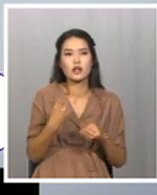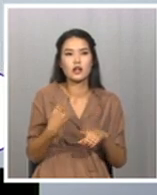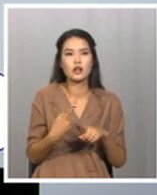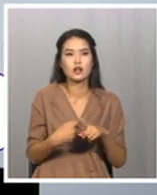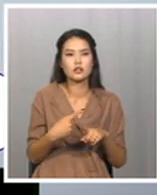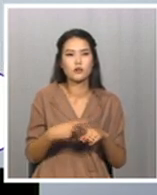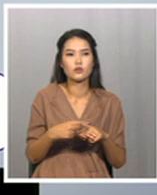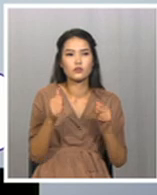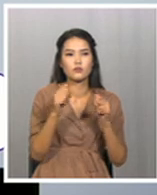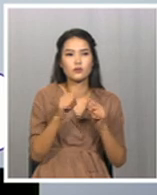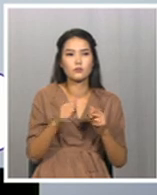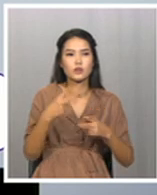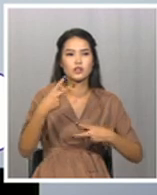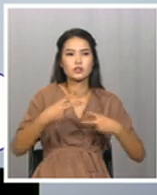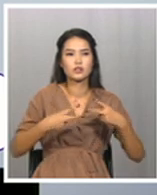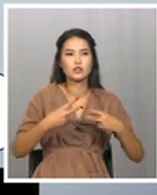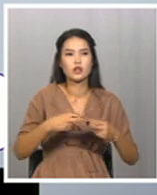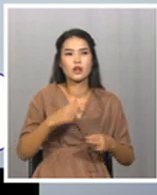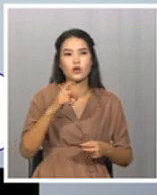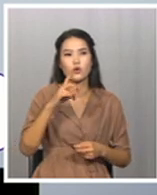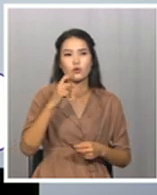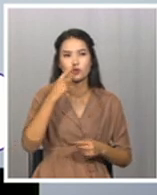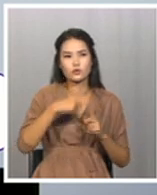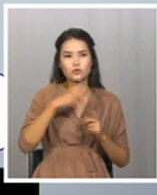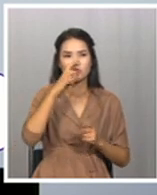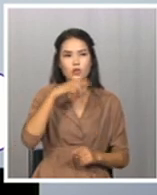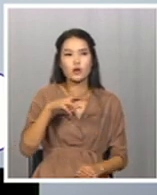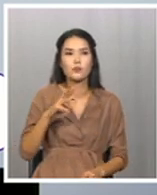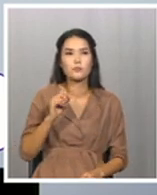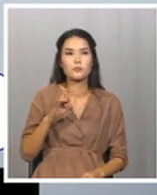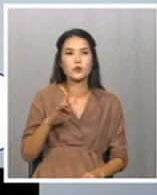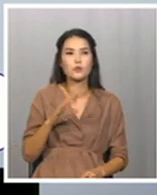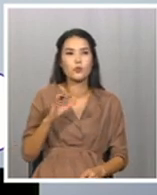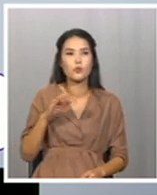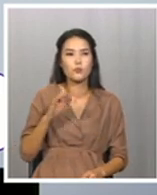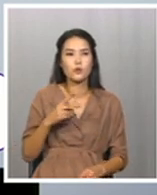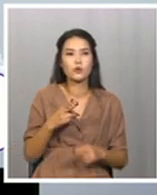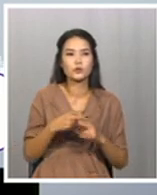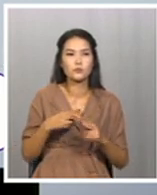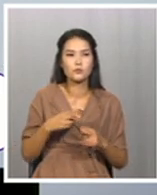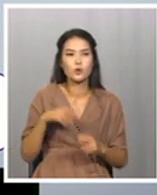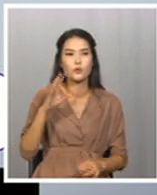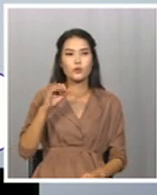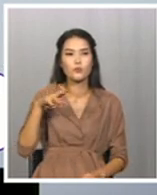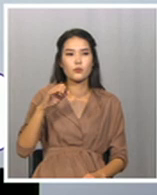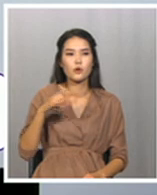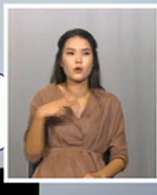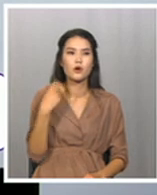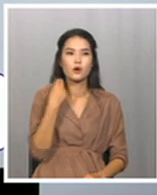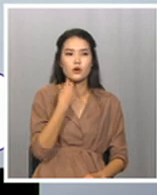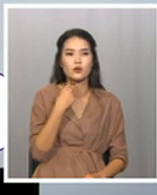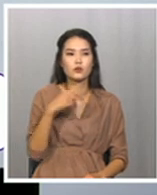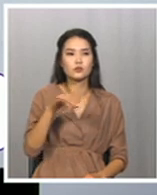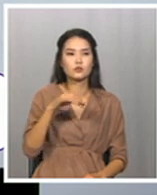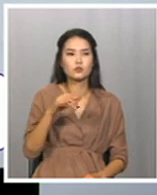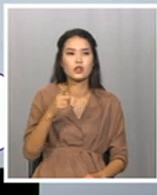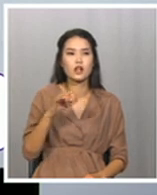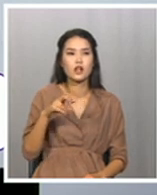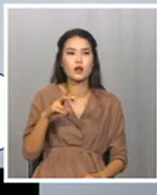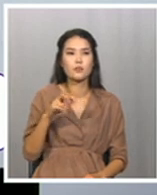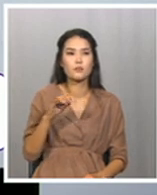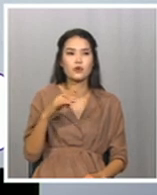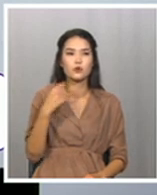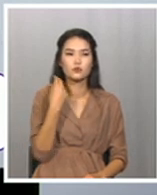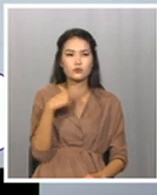заттың атаулары берілген: күкірт қышқылы, мыс купаросы, темір купаросы, ағылшын тұзы және глаубер